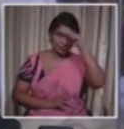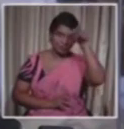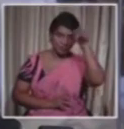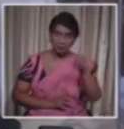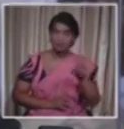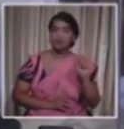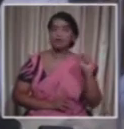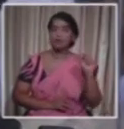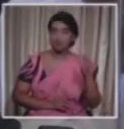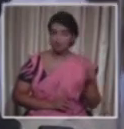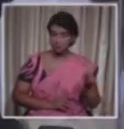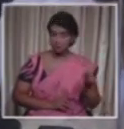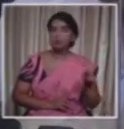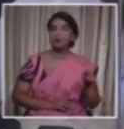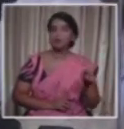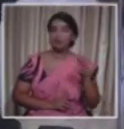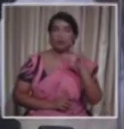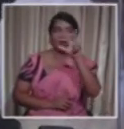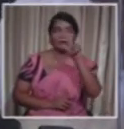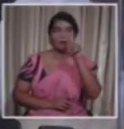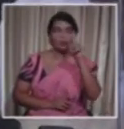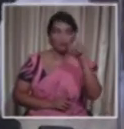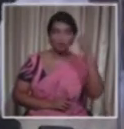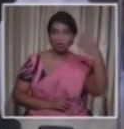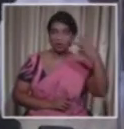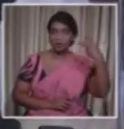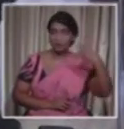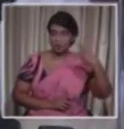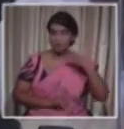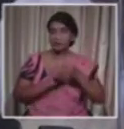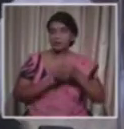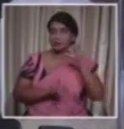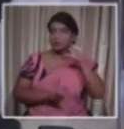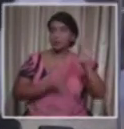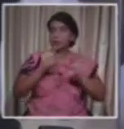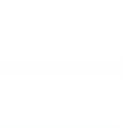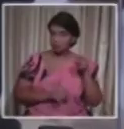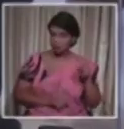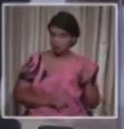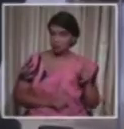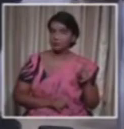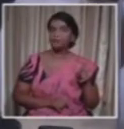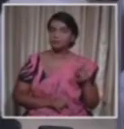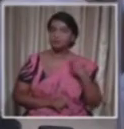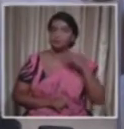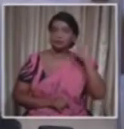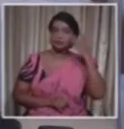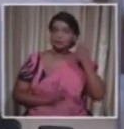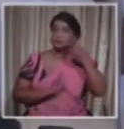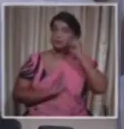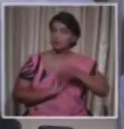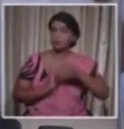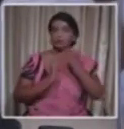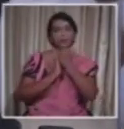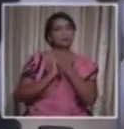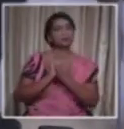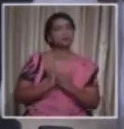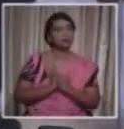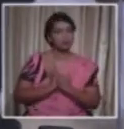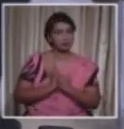මැතිතුමාගේ නම 81 අංක 2 දරන ජනාධිපතිවරණ තෝරාපත් කර ගැනීමේ විශේෂ විධිවිධාන වගන්තිය